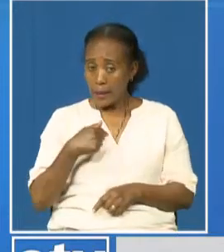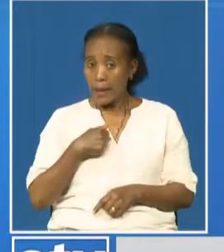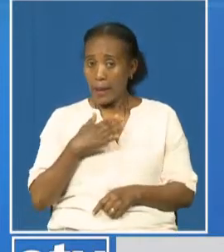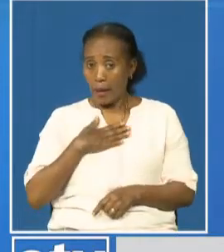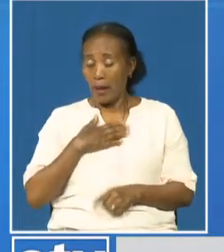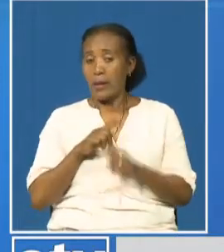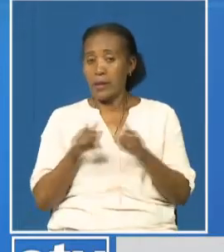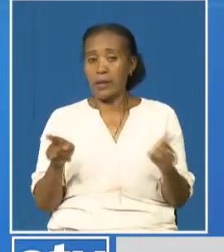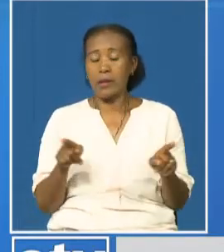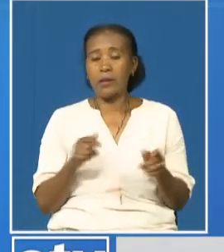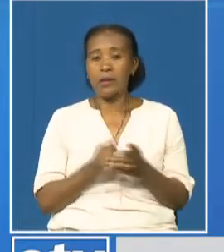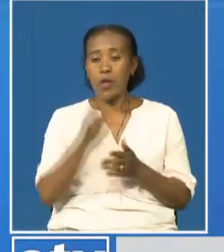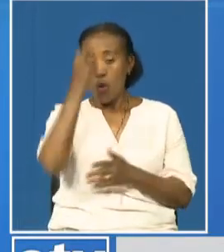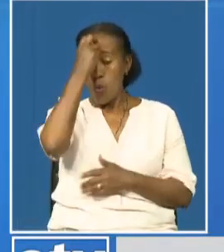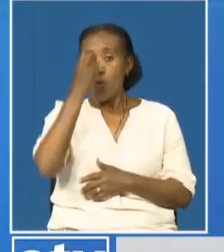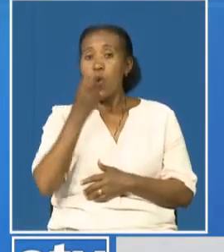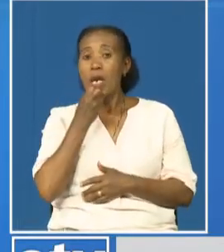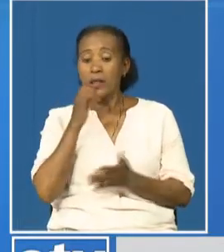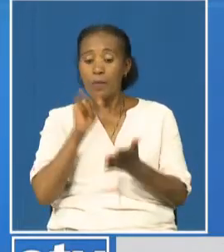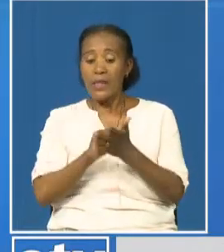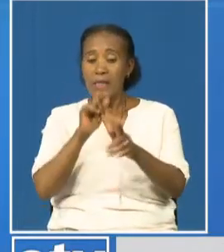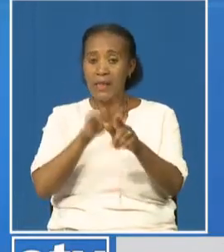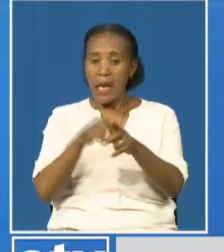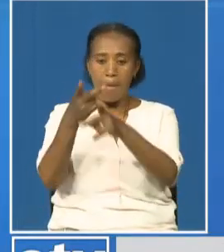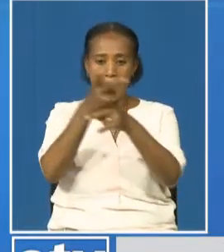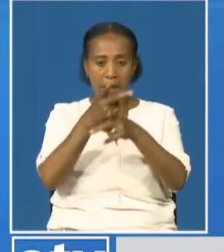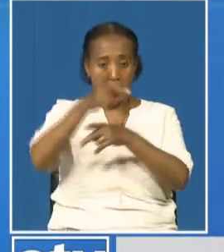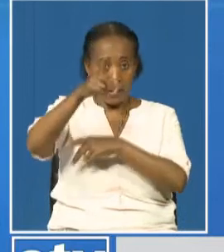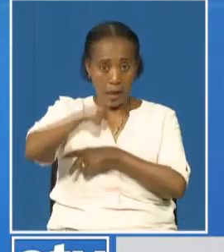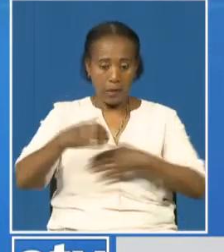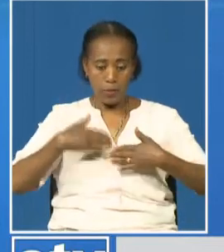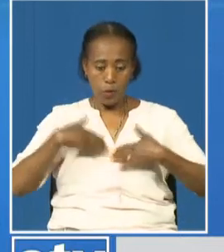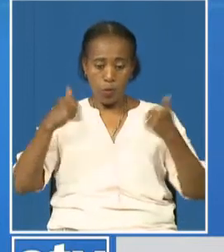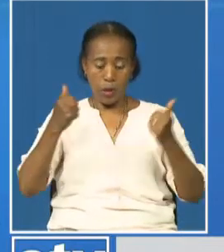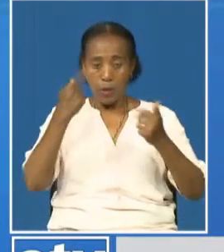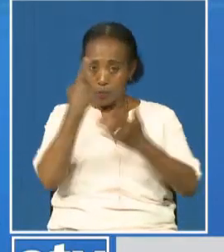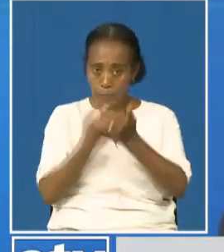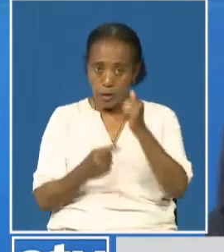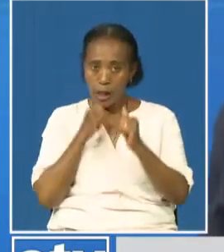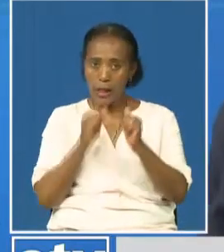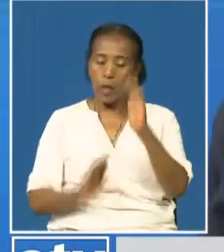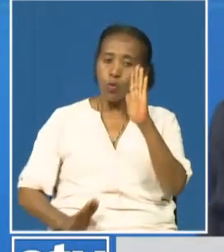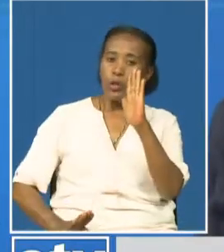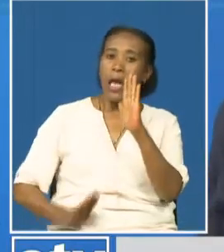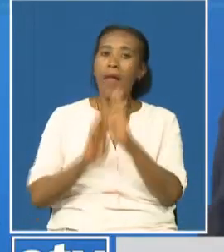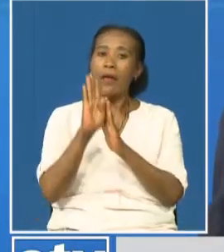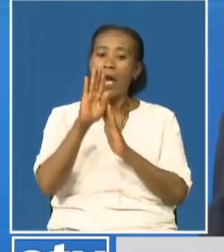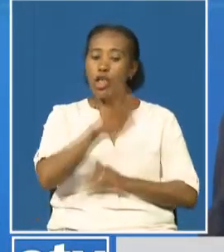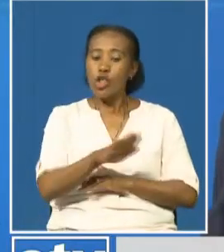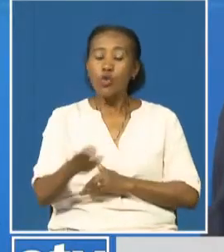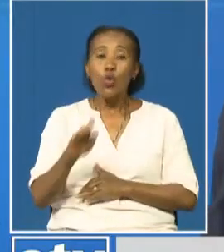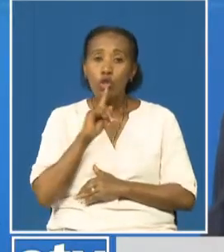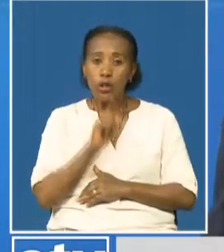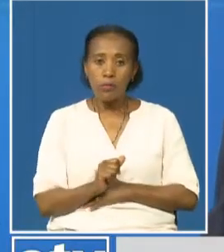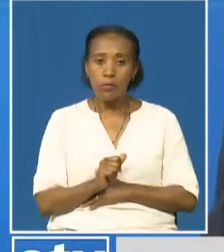ግን ወላጆችም በዚህ ሰዓት መጠንቀቅ ያለባቸው ለወጣቶች ብቻ ሳይሆን ለታዳጊ